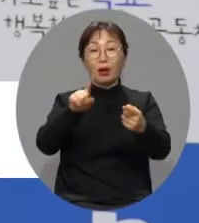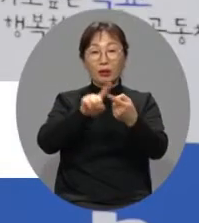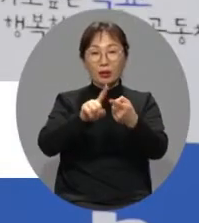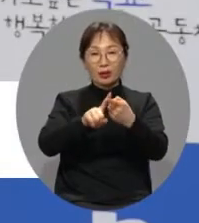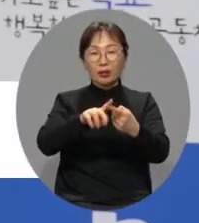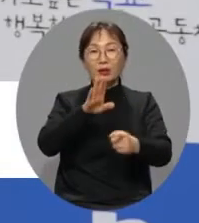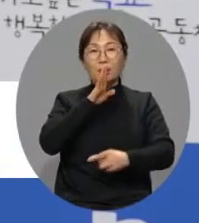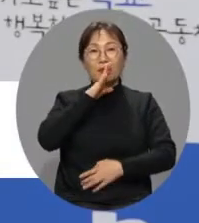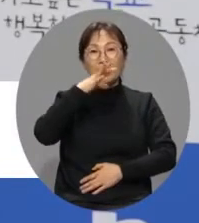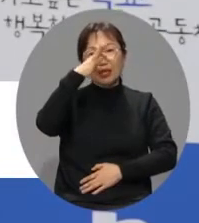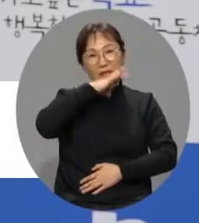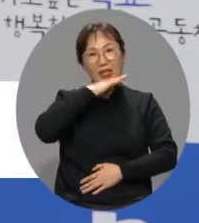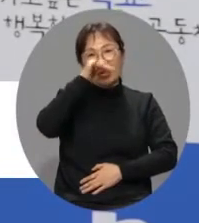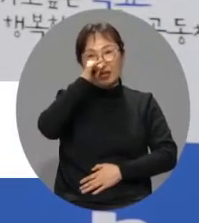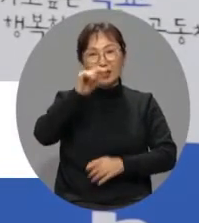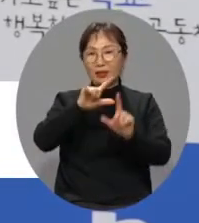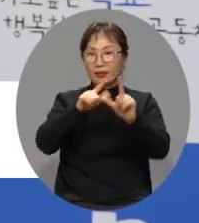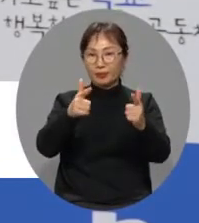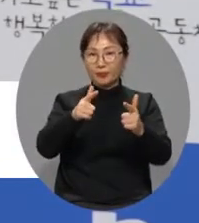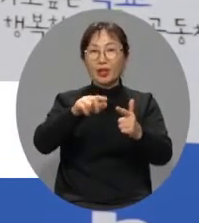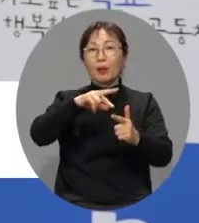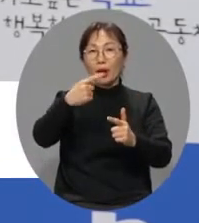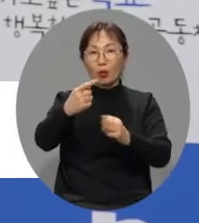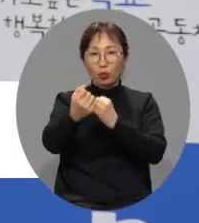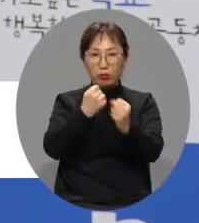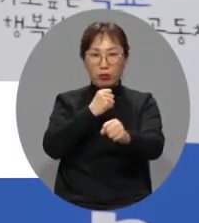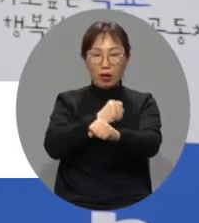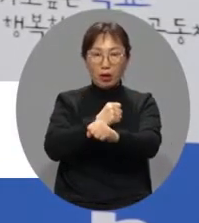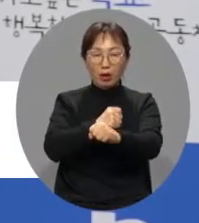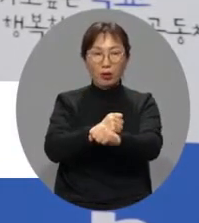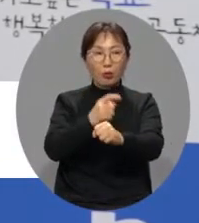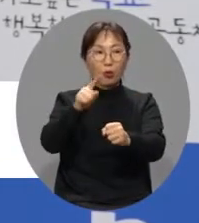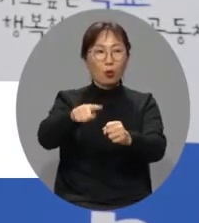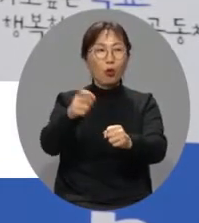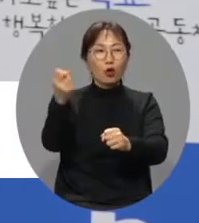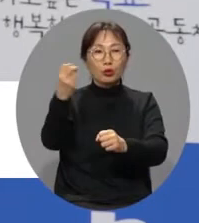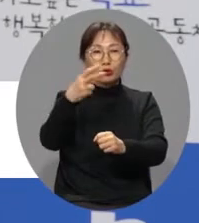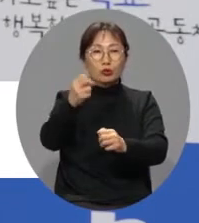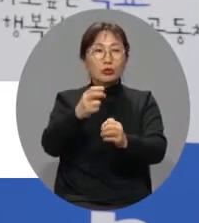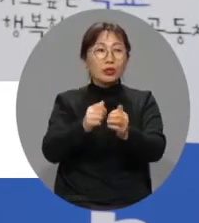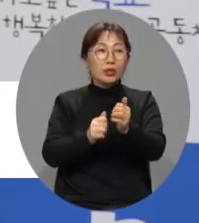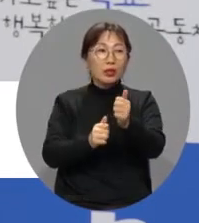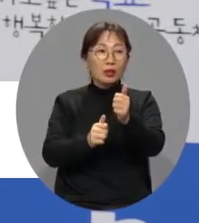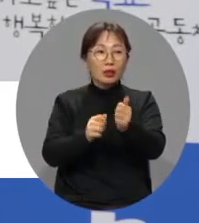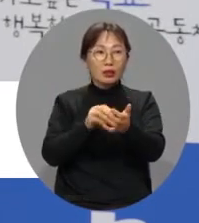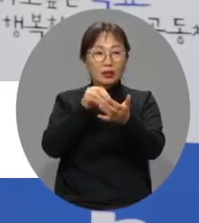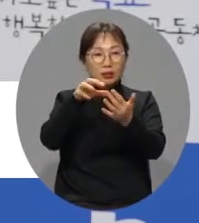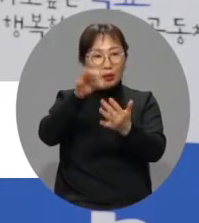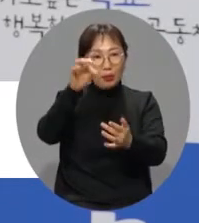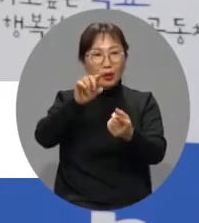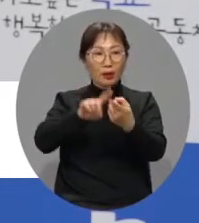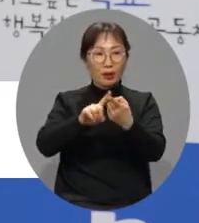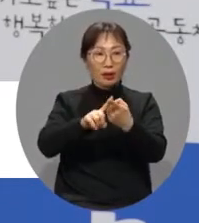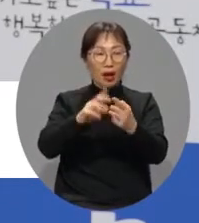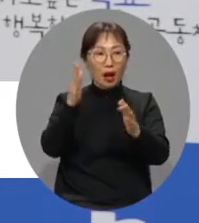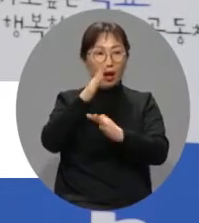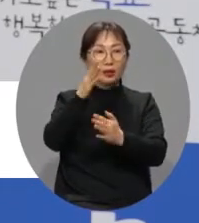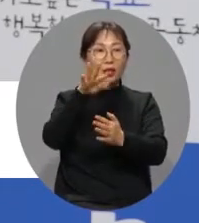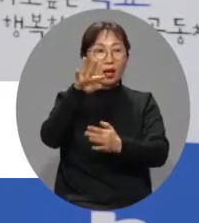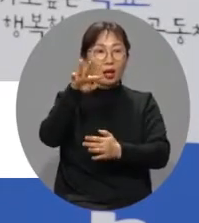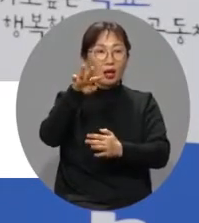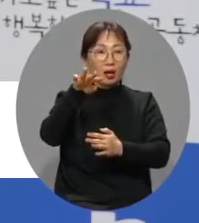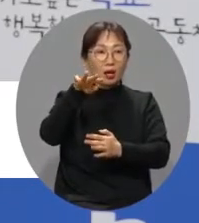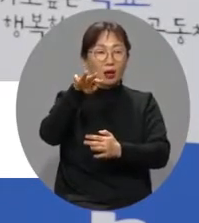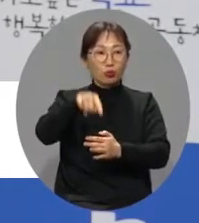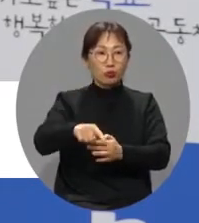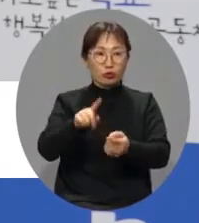유리하지 는 않습니다 그럼에도 불구하고 수시 전형으로 선발하는 비율과 학생부 이 전형이 여전히